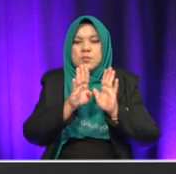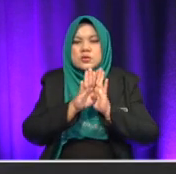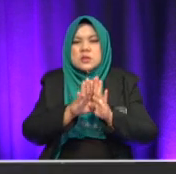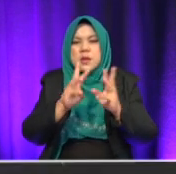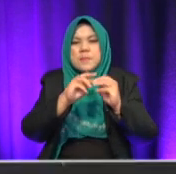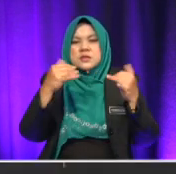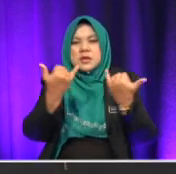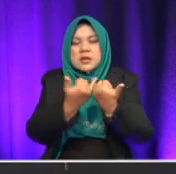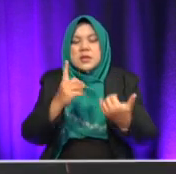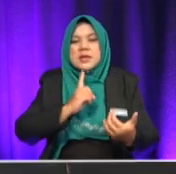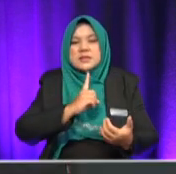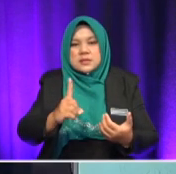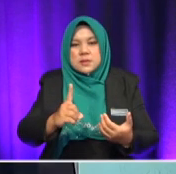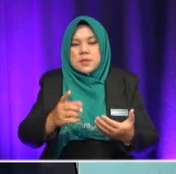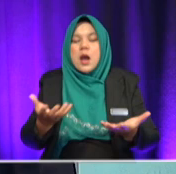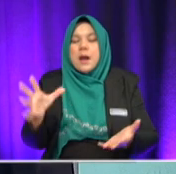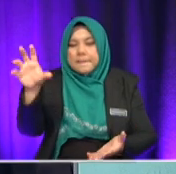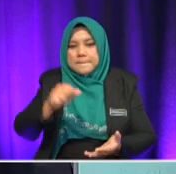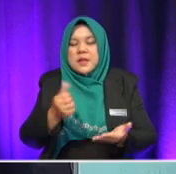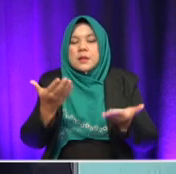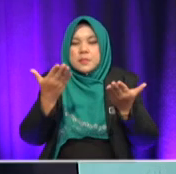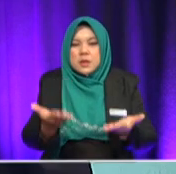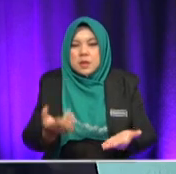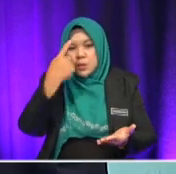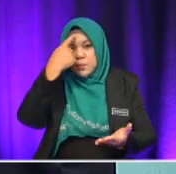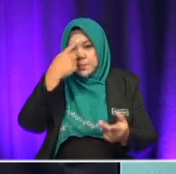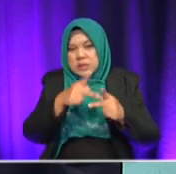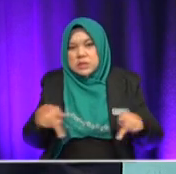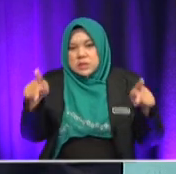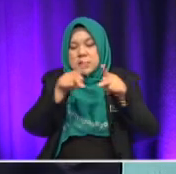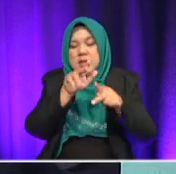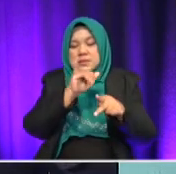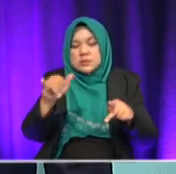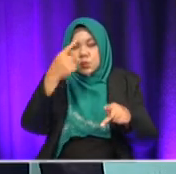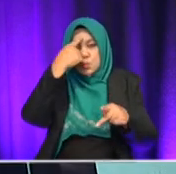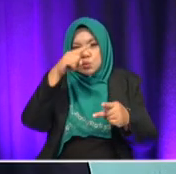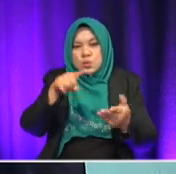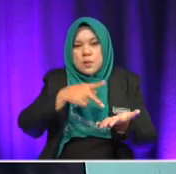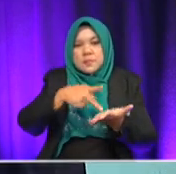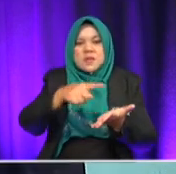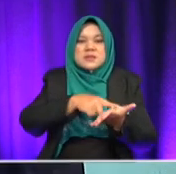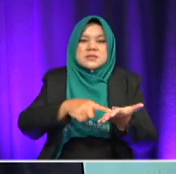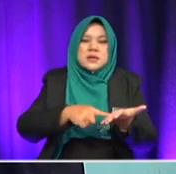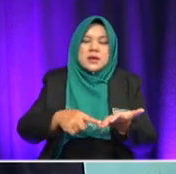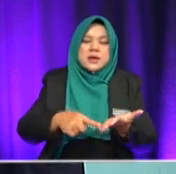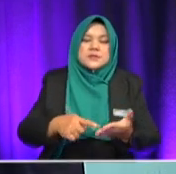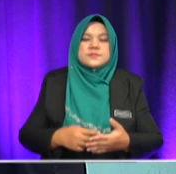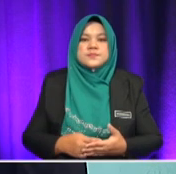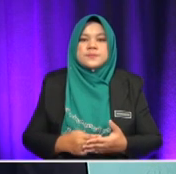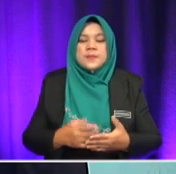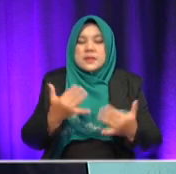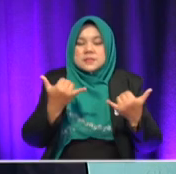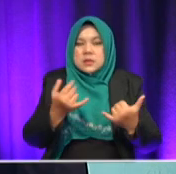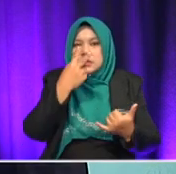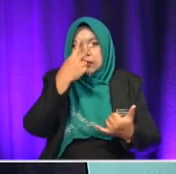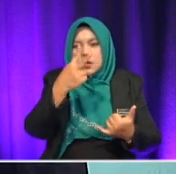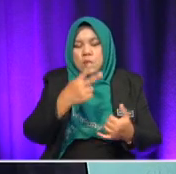Islam sekarang ini mengambil berat keras pentingnya zakat begitu juga kita tengok yang terkini lihat sendiri dalam